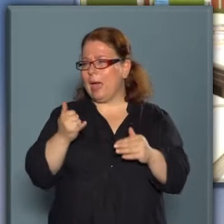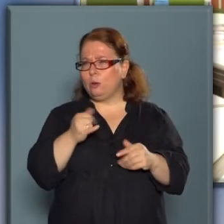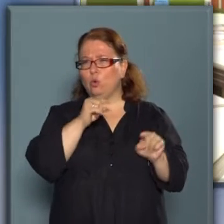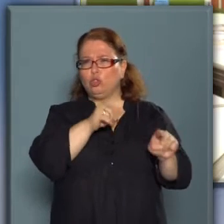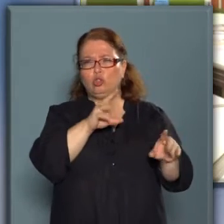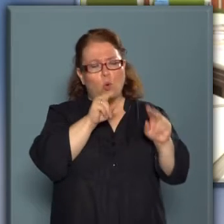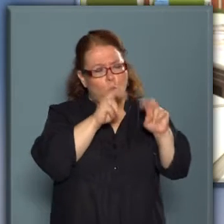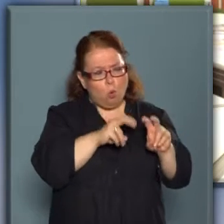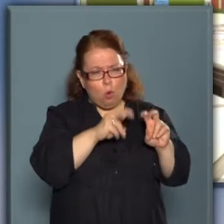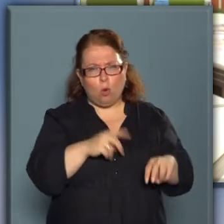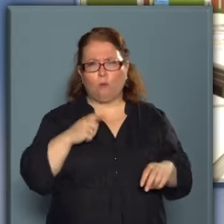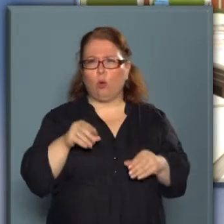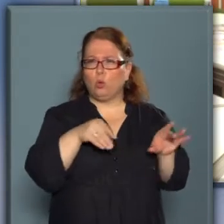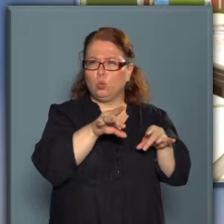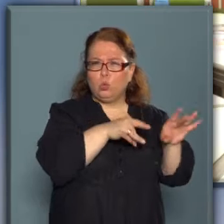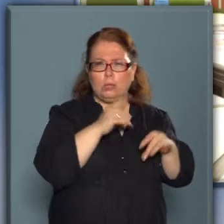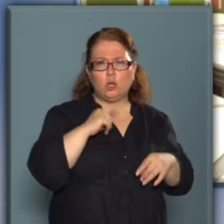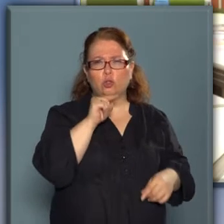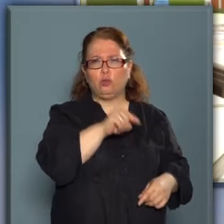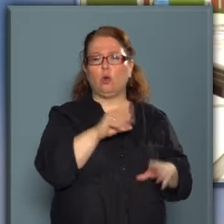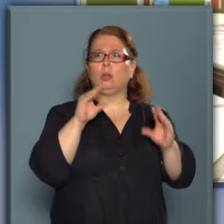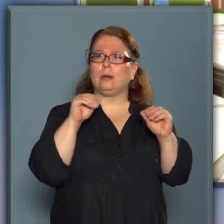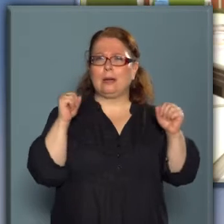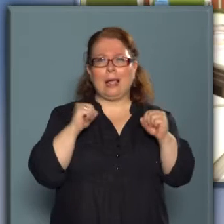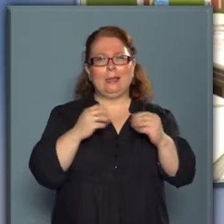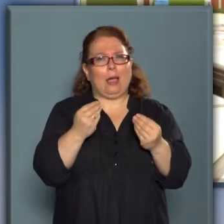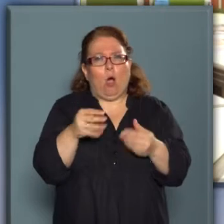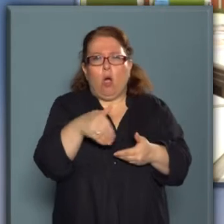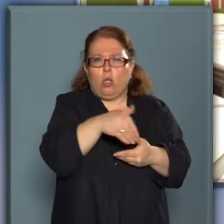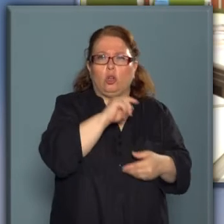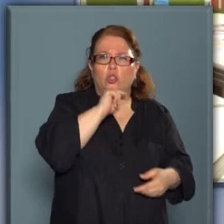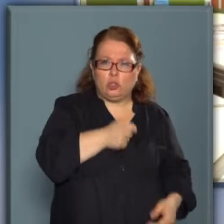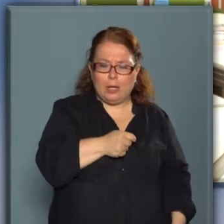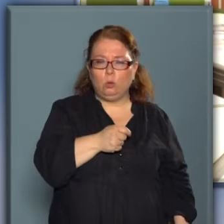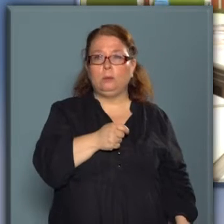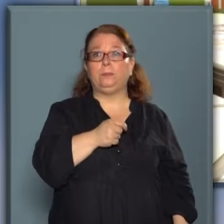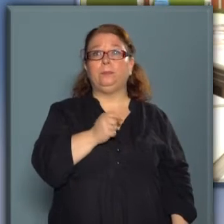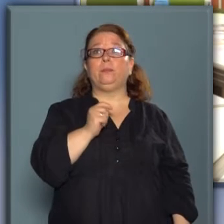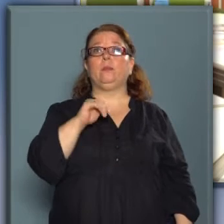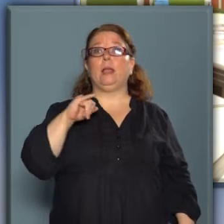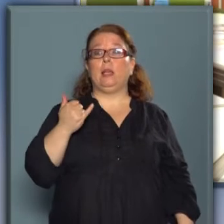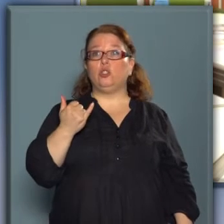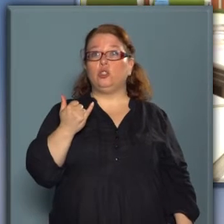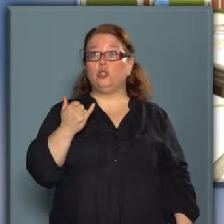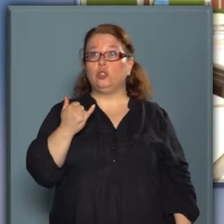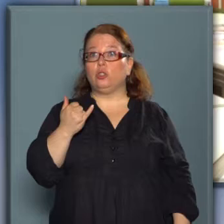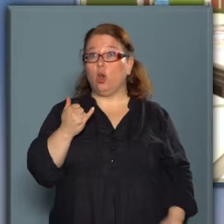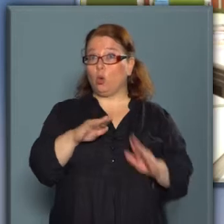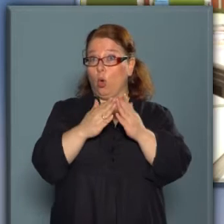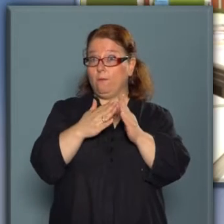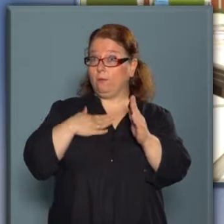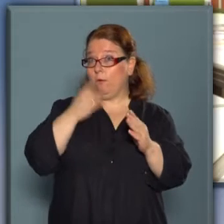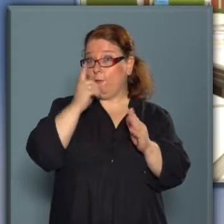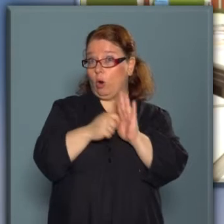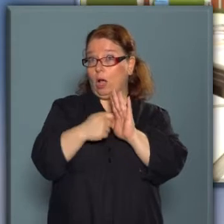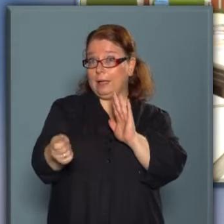rengeteget gyűjtött, rengeteg anyag állt rendelkezésére. És könyvet